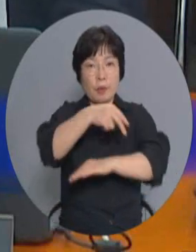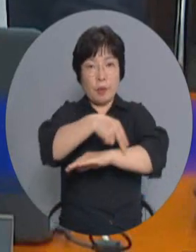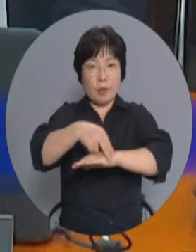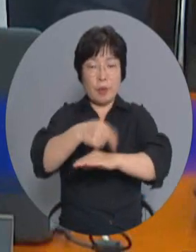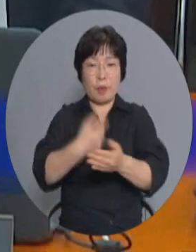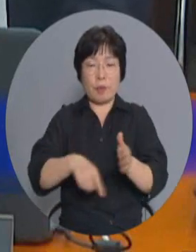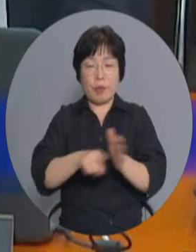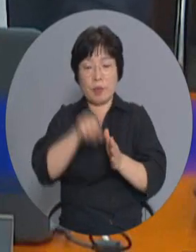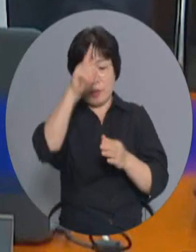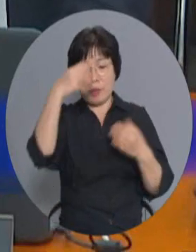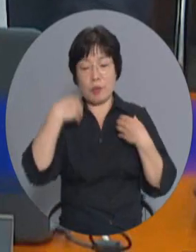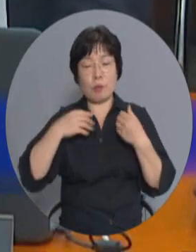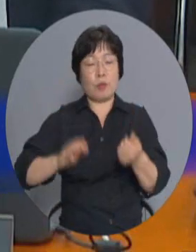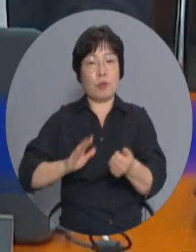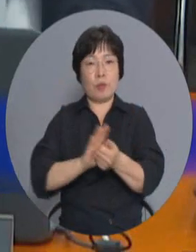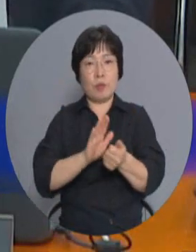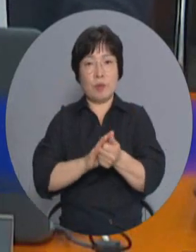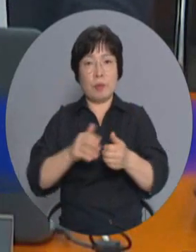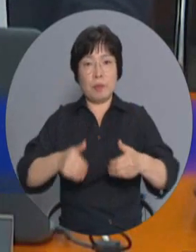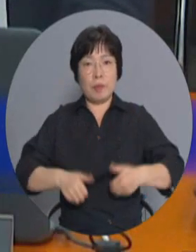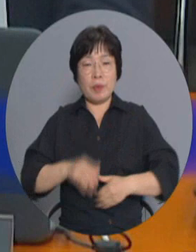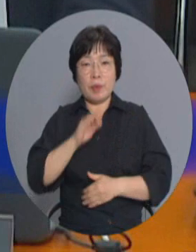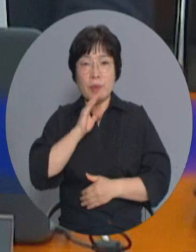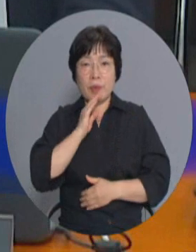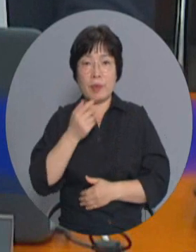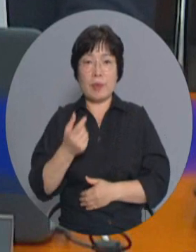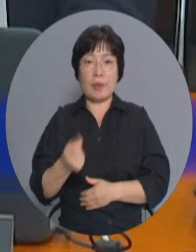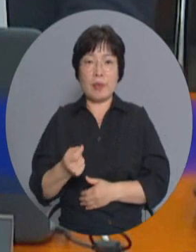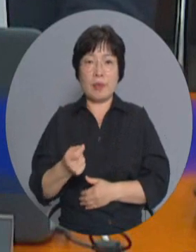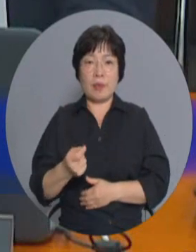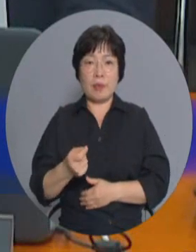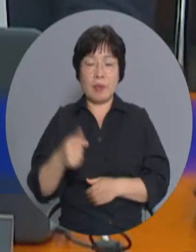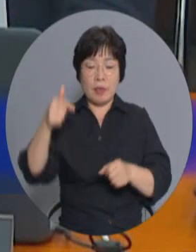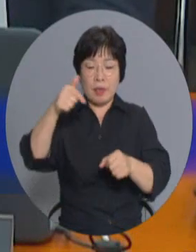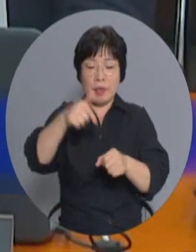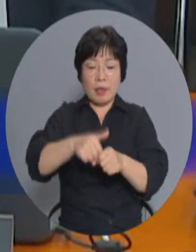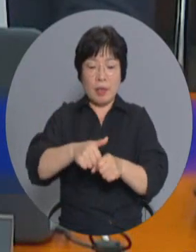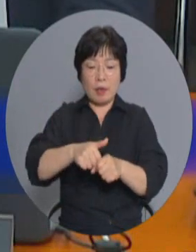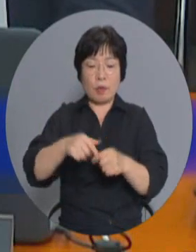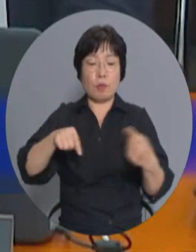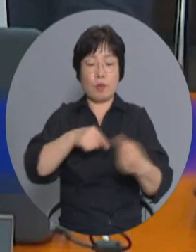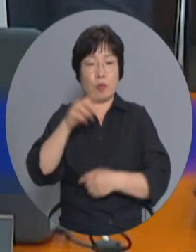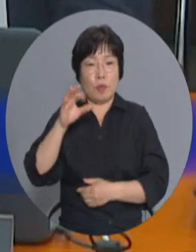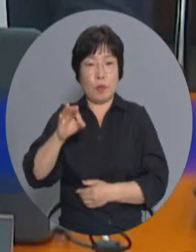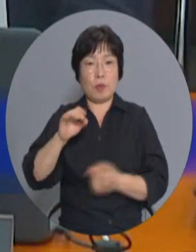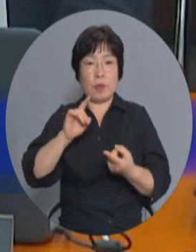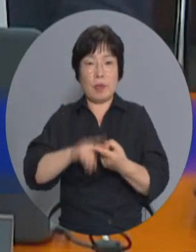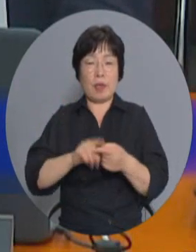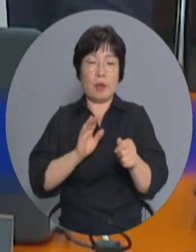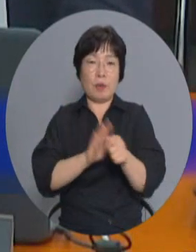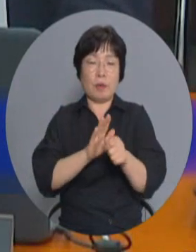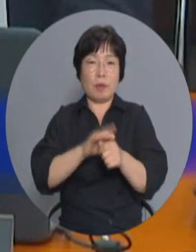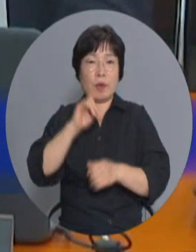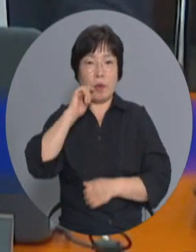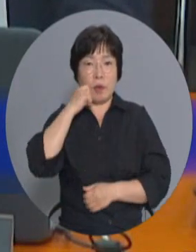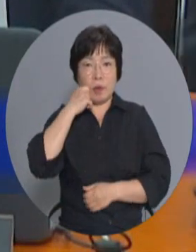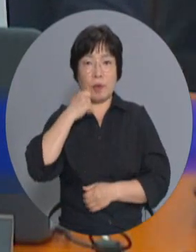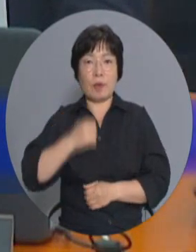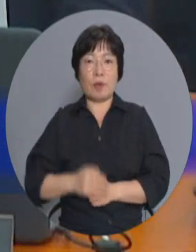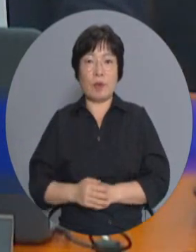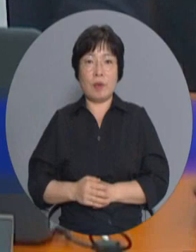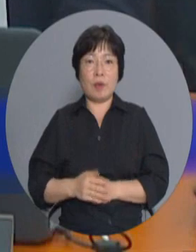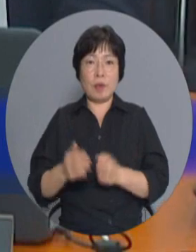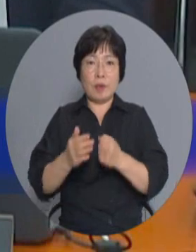대해서는 정부가 지원을 해요. 네. 하는데 유류대를 비롯한 운영비는 지원을 안 했습니다. 네.